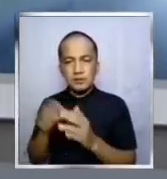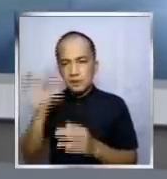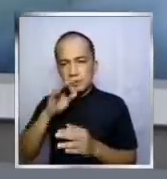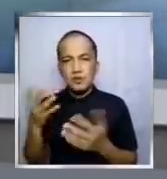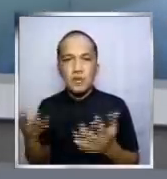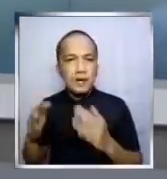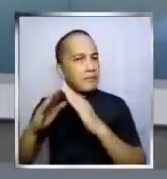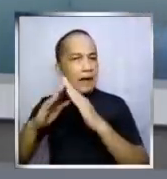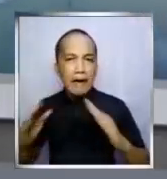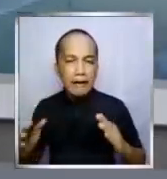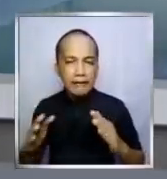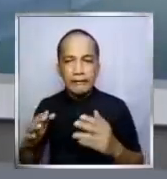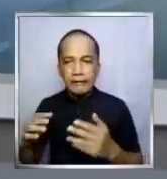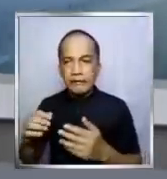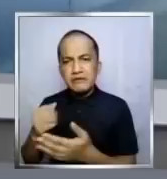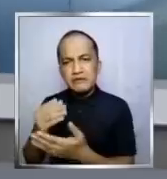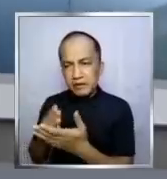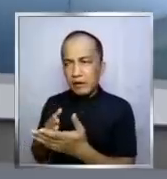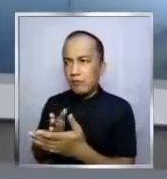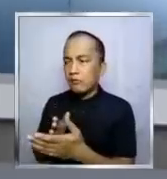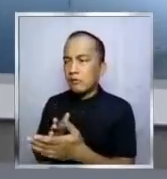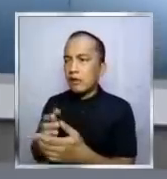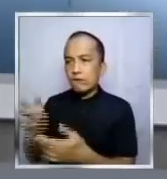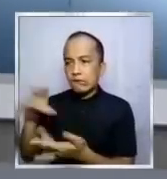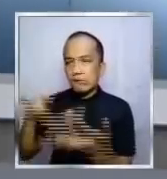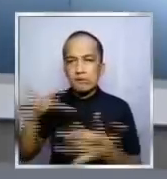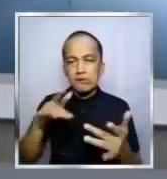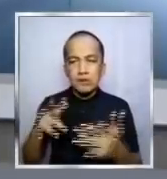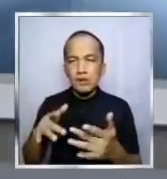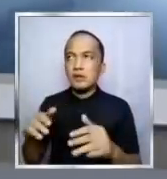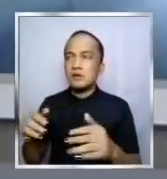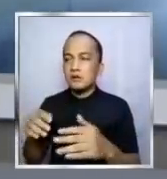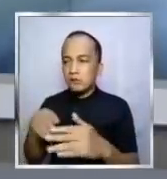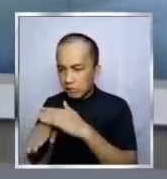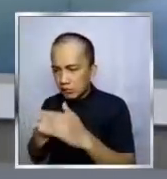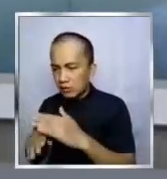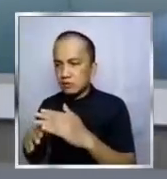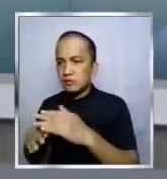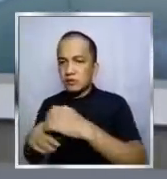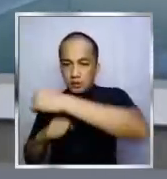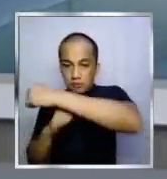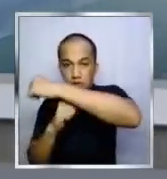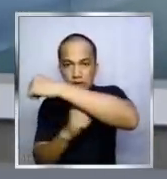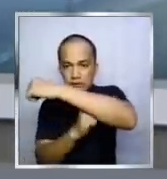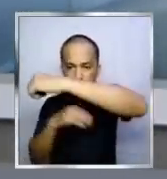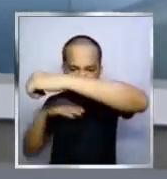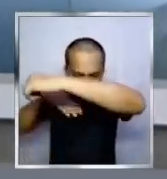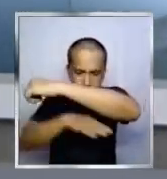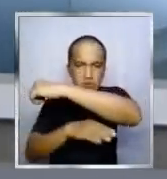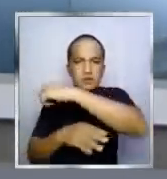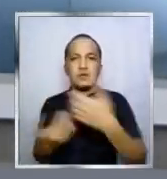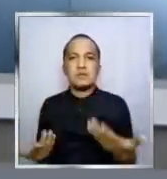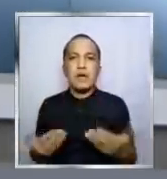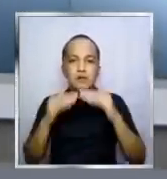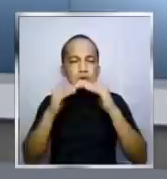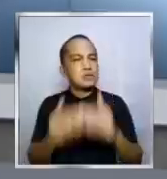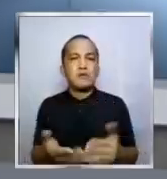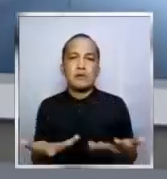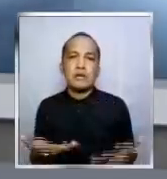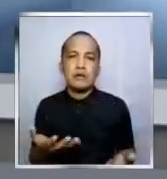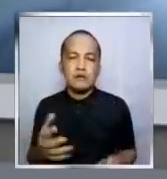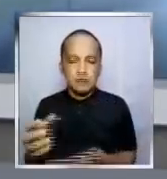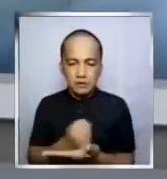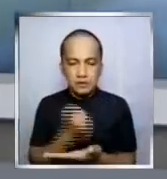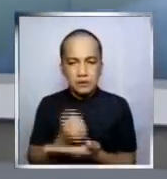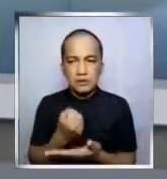kung saan-saan na lang tumitira tulad sa ilalim ng tulay. Pero ngayong may lockdown, wala nang mapagkakitaan. Umaasa na lang sa